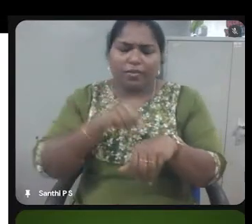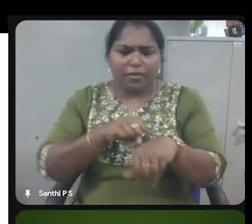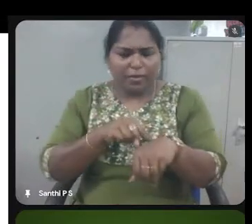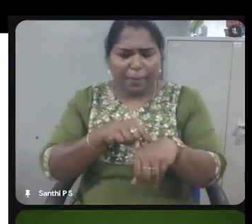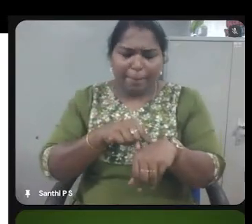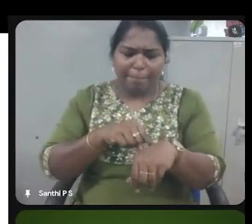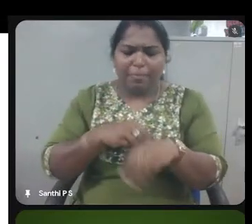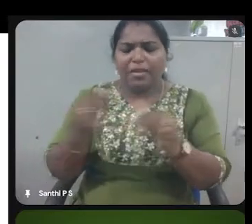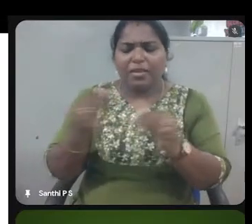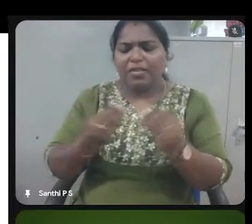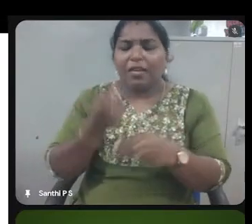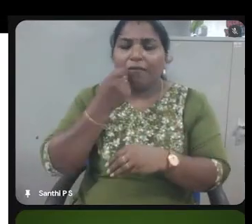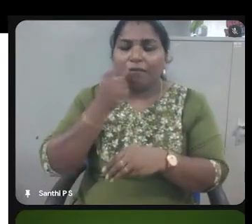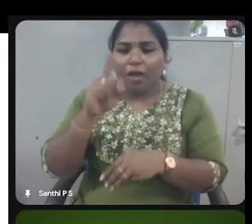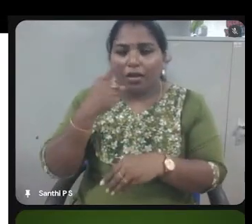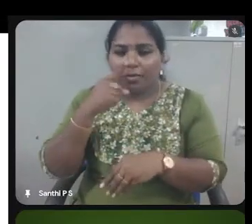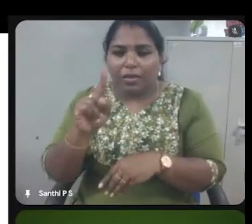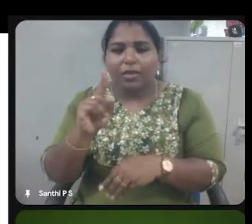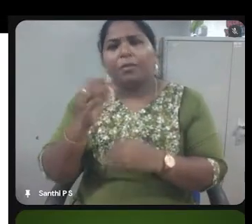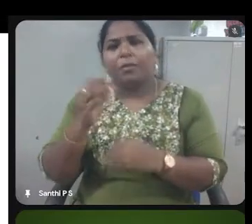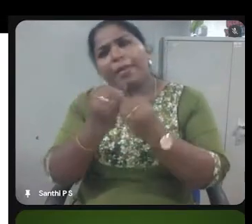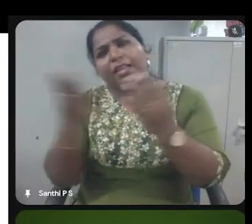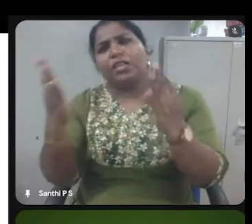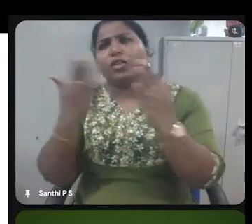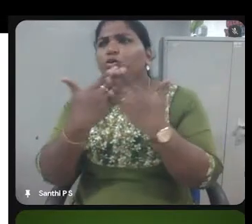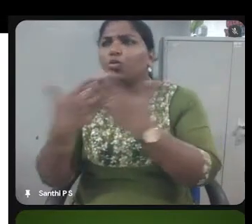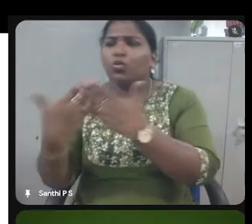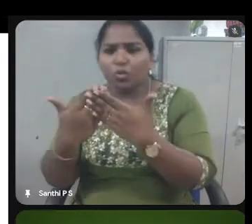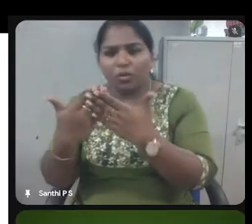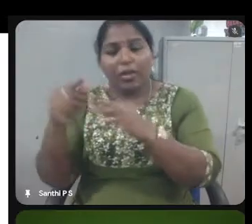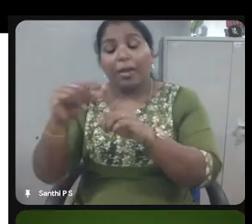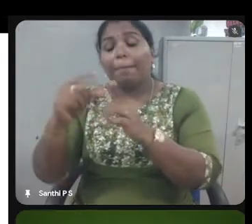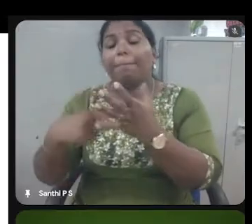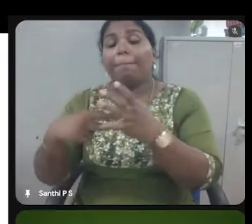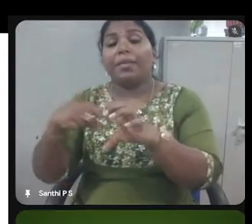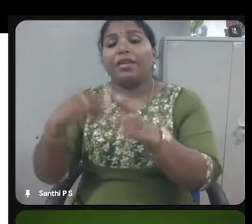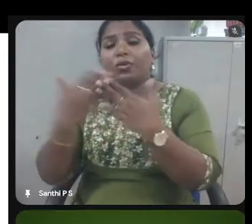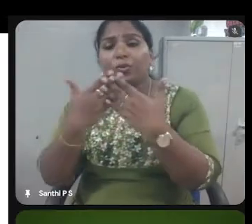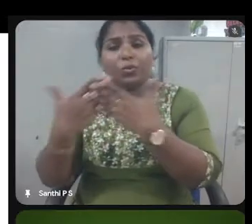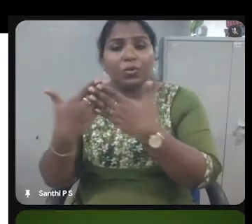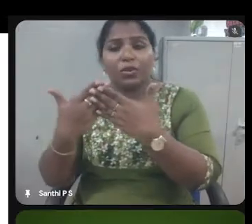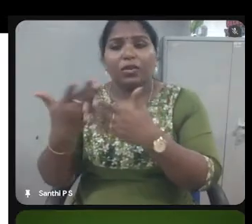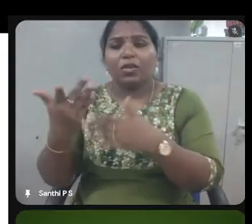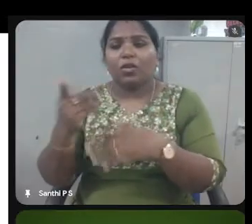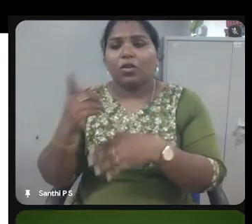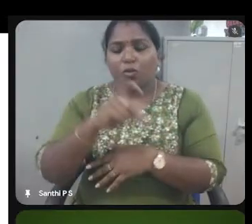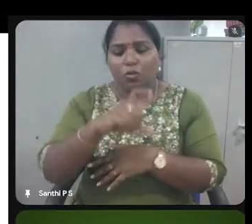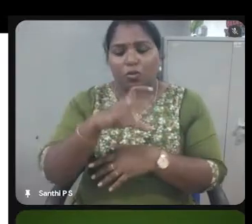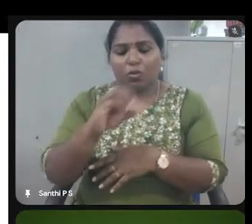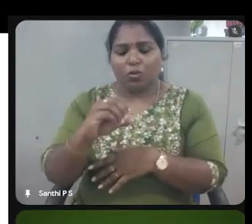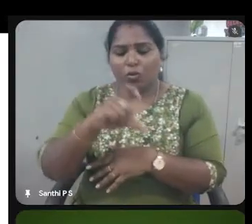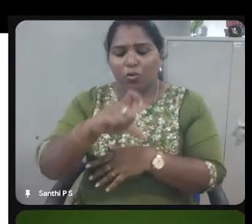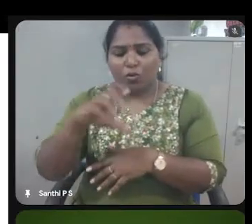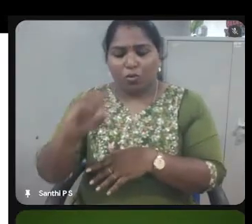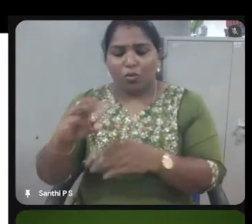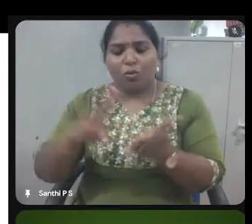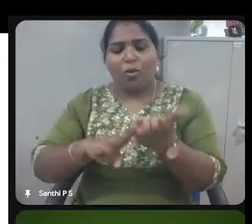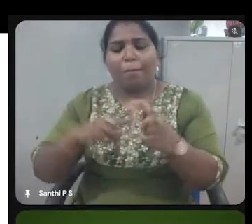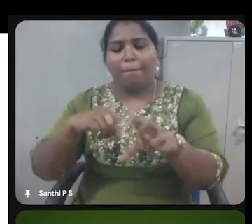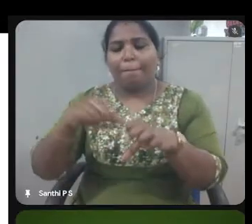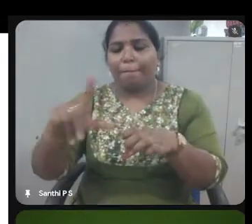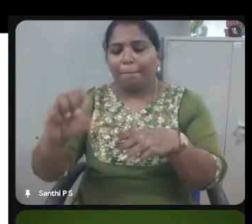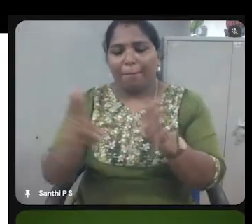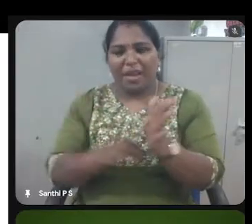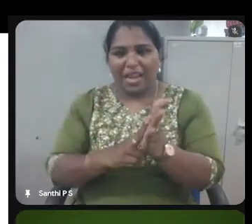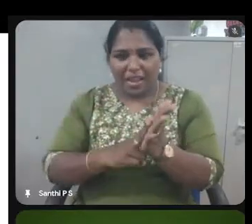പല മാതാപിതാക്കളും പല സ്കൂളുകളിലും ഇപ്പൊ പ്രീ സ്കൂളുകളിലൊക്കെ കുട്ടികൾക്ക് ഈ കൊക്കോമെലൻ പോലുള്ള കാർട്ടൂണുകളും കാര്യങ്ങളൊക്കെ